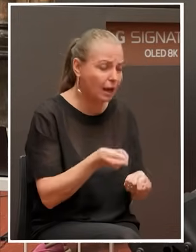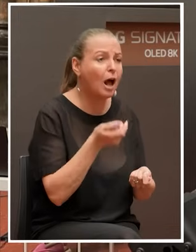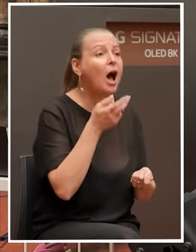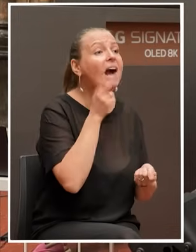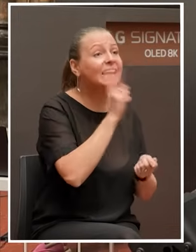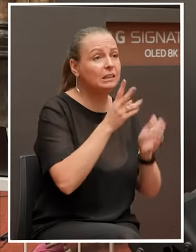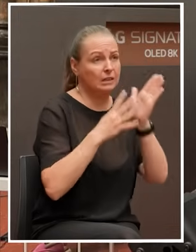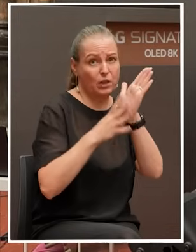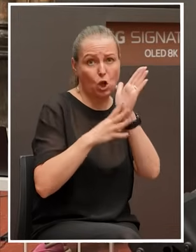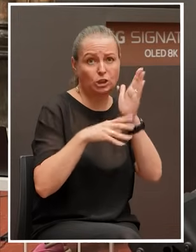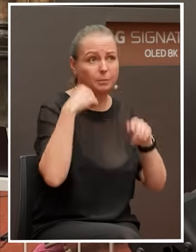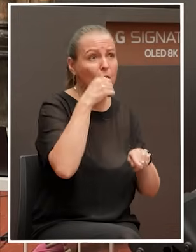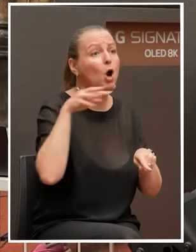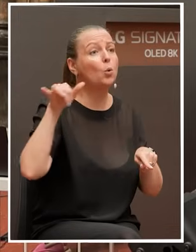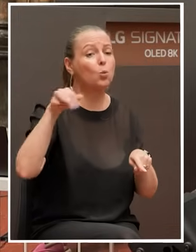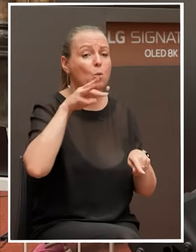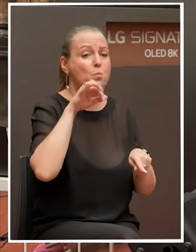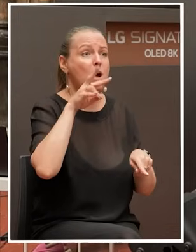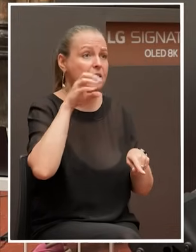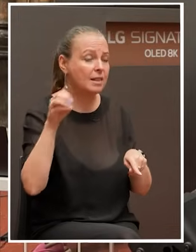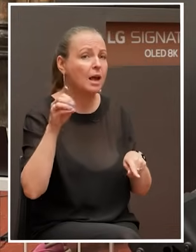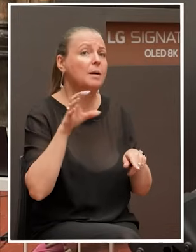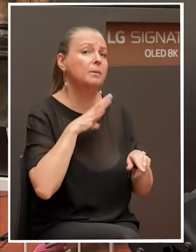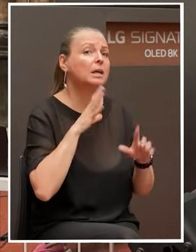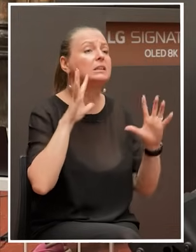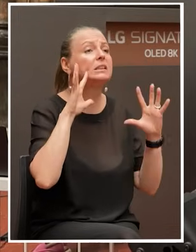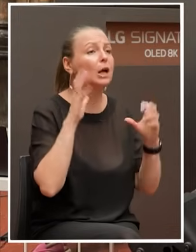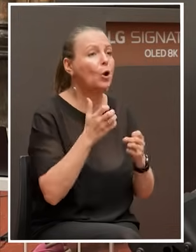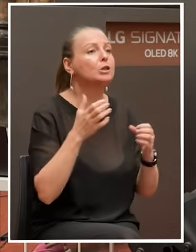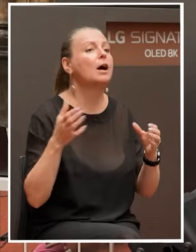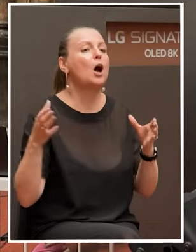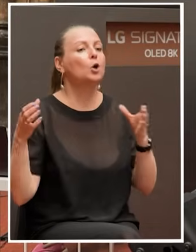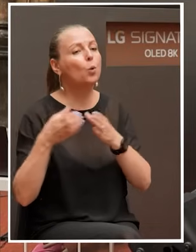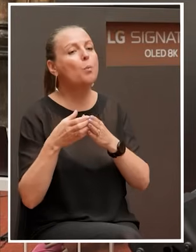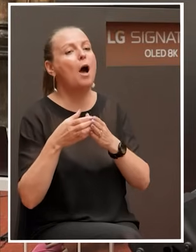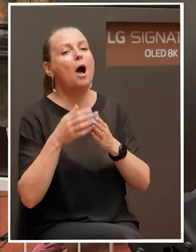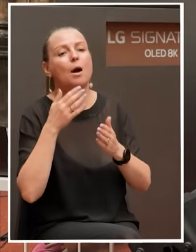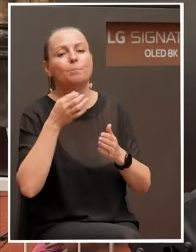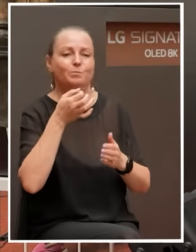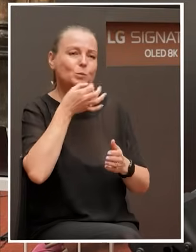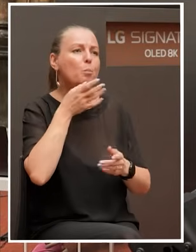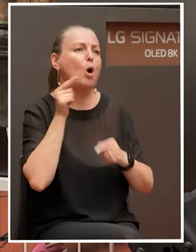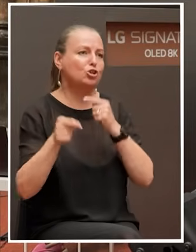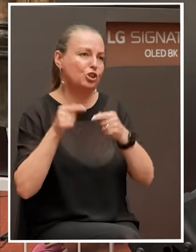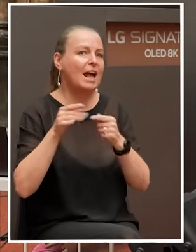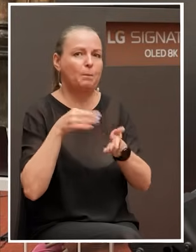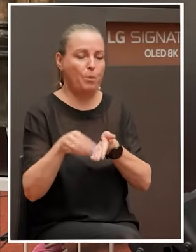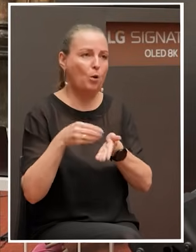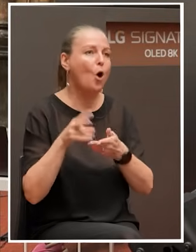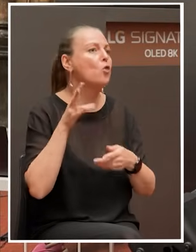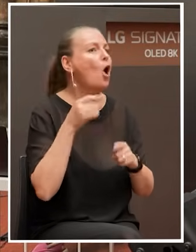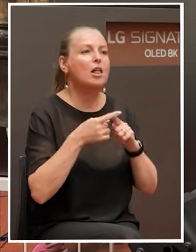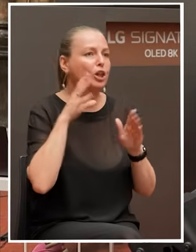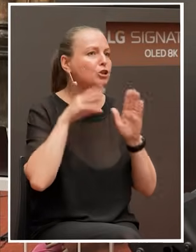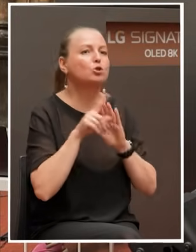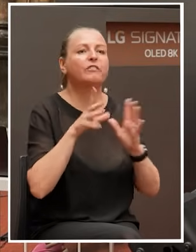К 90-м годам у Моне сложилась серьезная группа читателей и покупателей, но это не означает, что его манеру